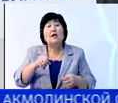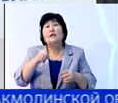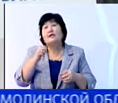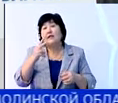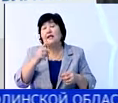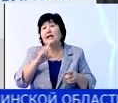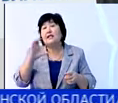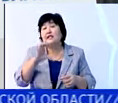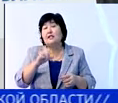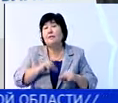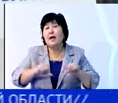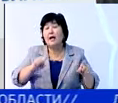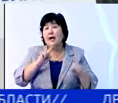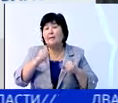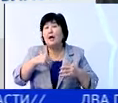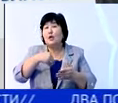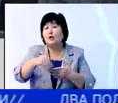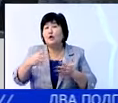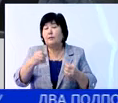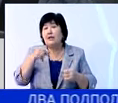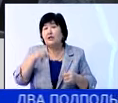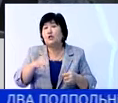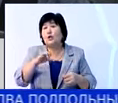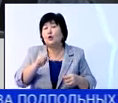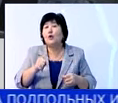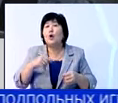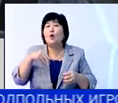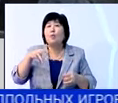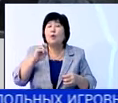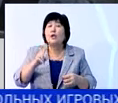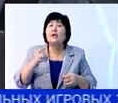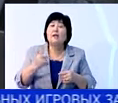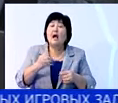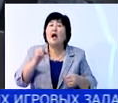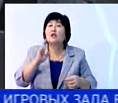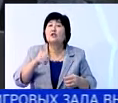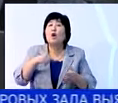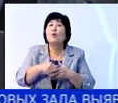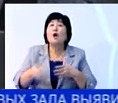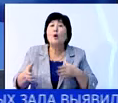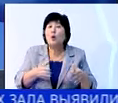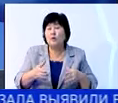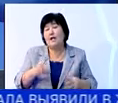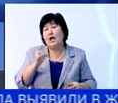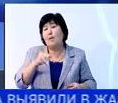на заседании комиссии принято решение закупить 1000 тонн муки первого сорта у Аральского мукомольного комбината.